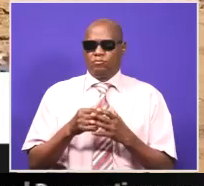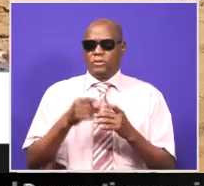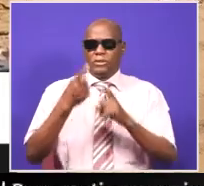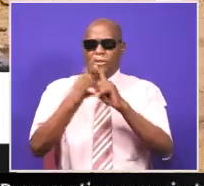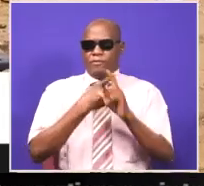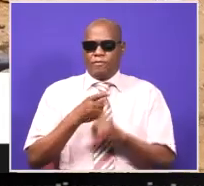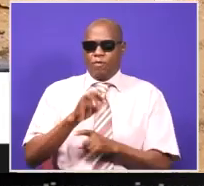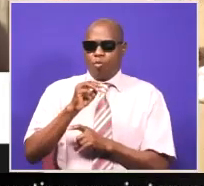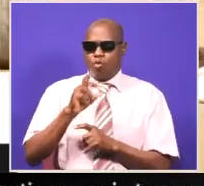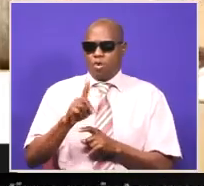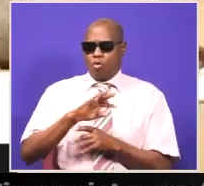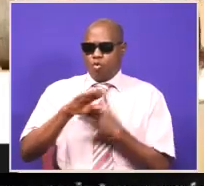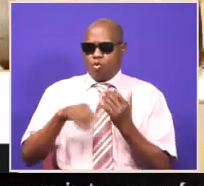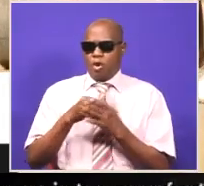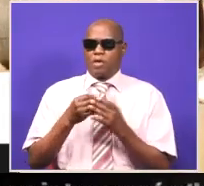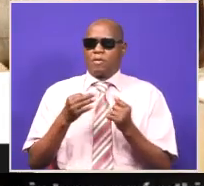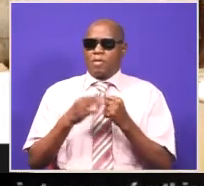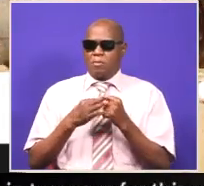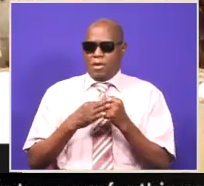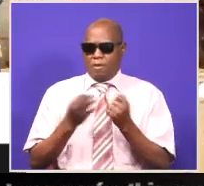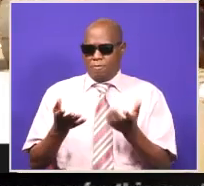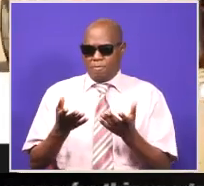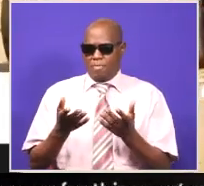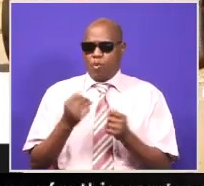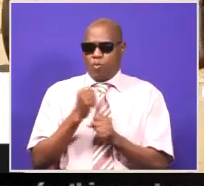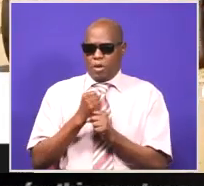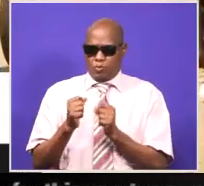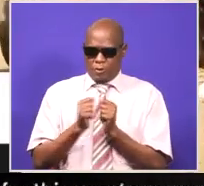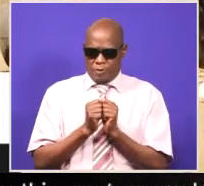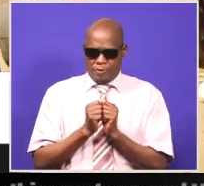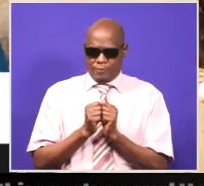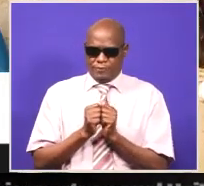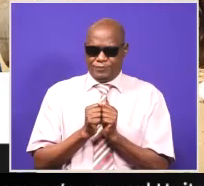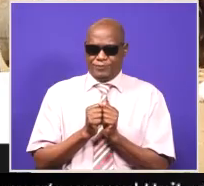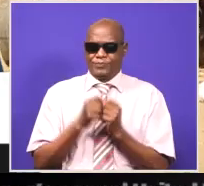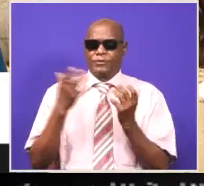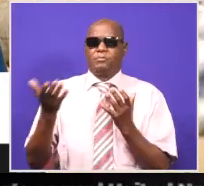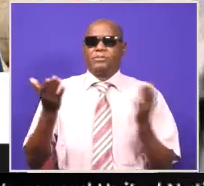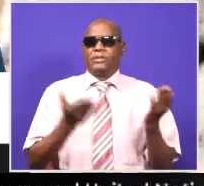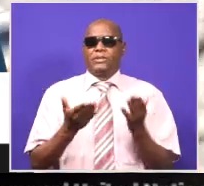zote za Kibra. Tumeungana, tunafanya kazi pamoja, inaleta hata kuishi kwa amani.